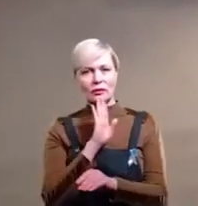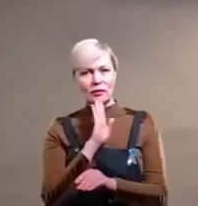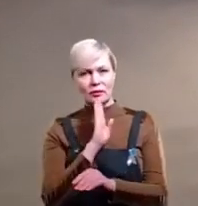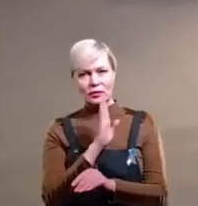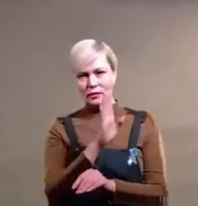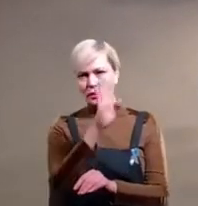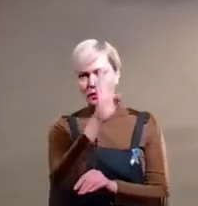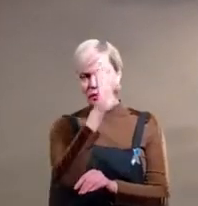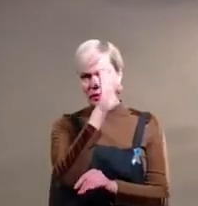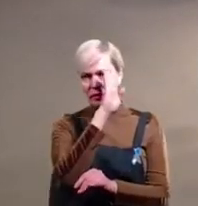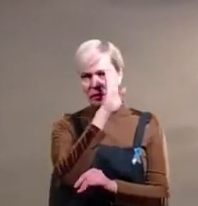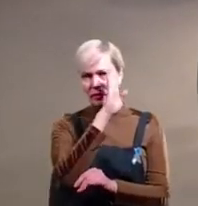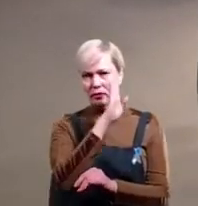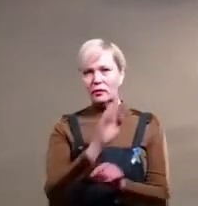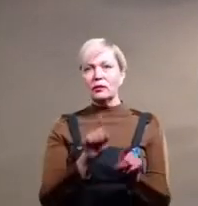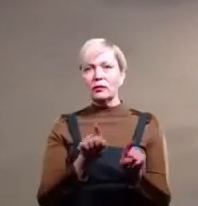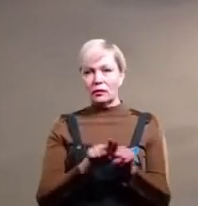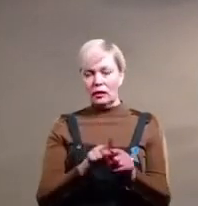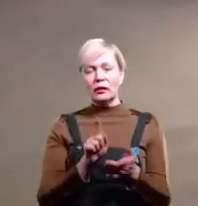Вот так должно